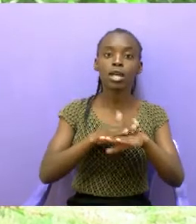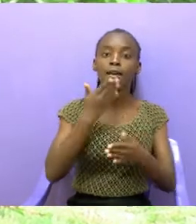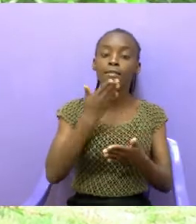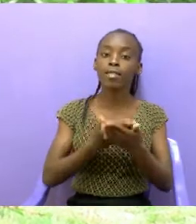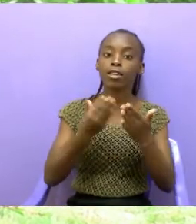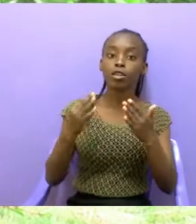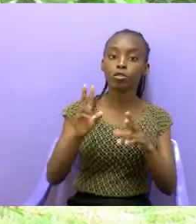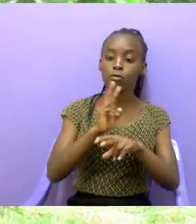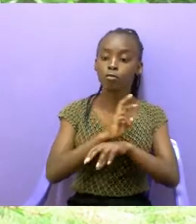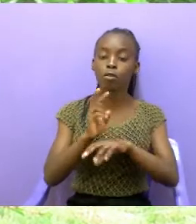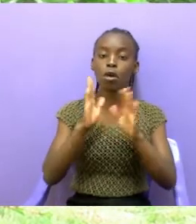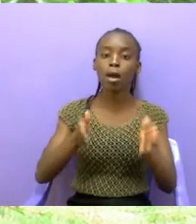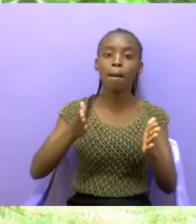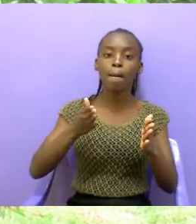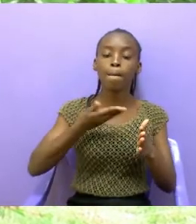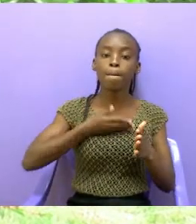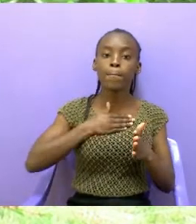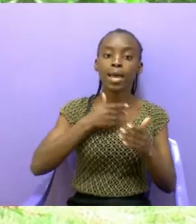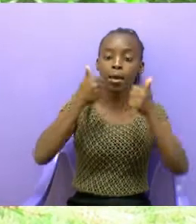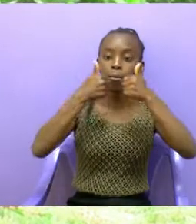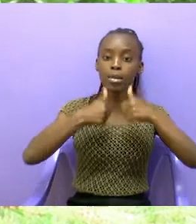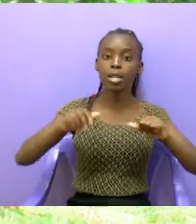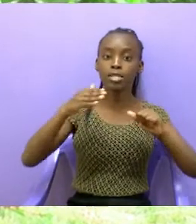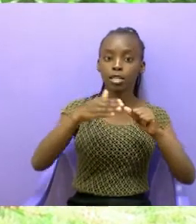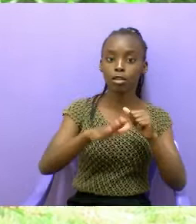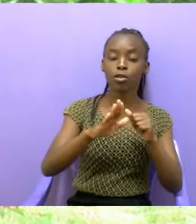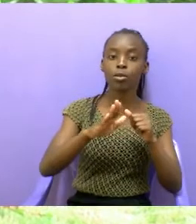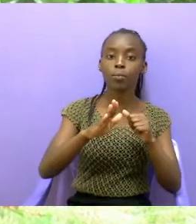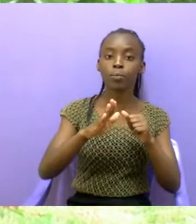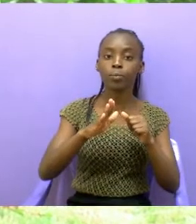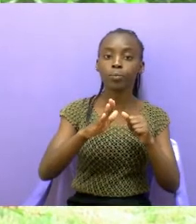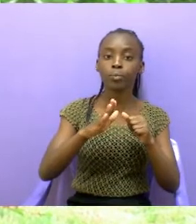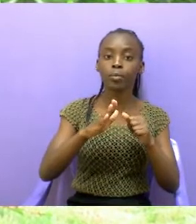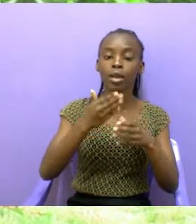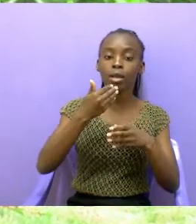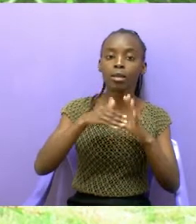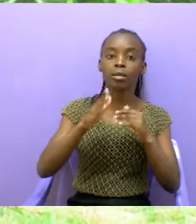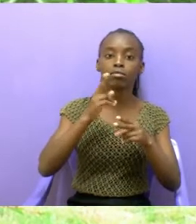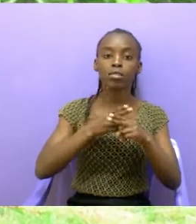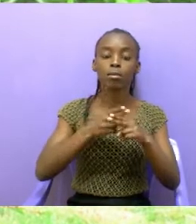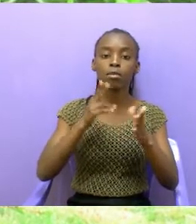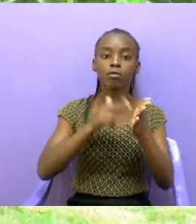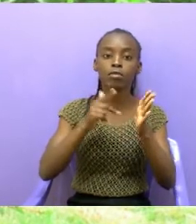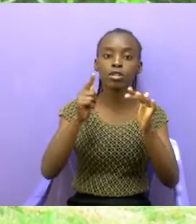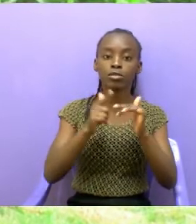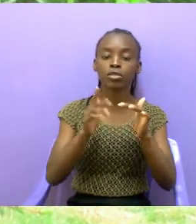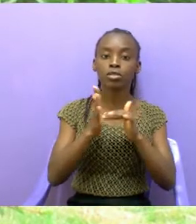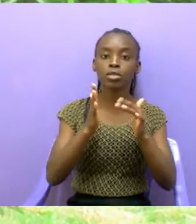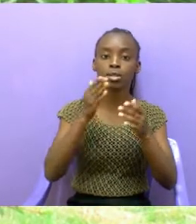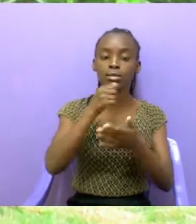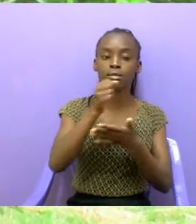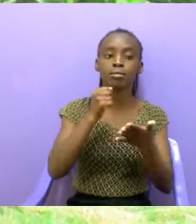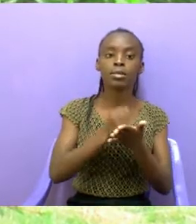kwa mtazamaji wangu. Bwana, baraka zako zikawe sehemu ya kwake. Kwa jina la Yesu tunaomba na tunashukuru, na mtu wa Mungu aseme